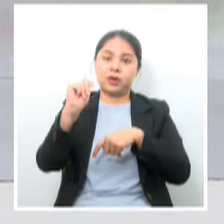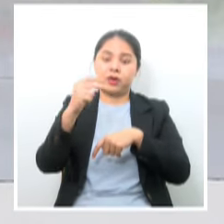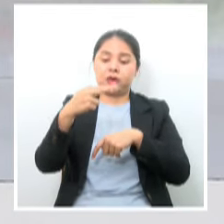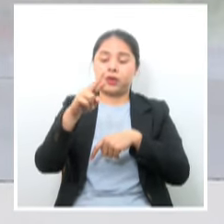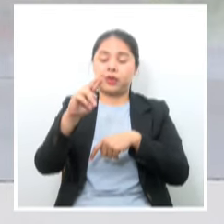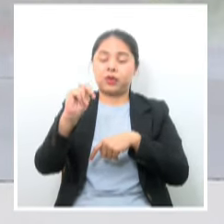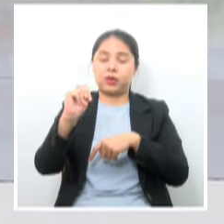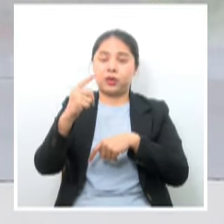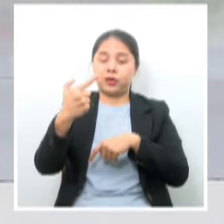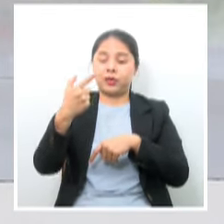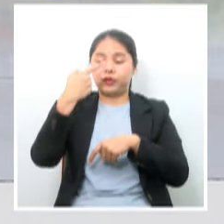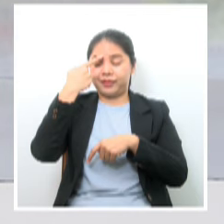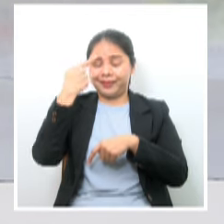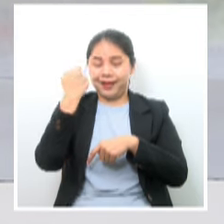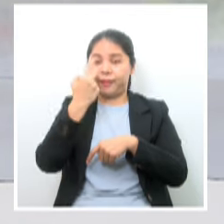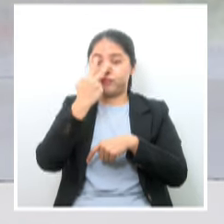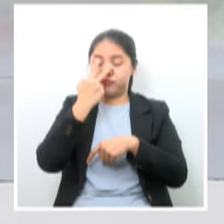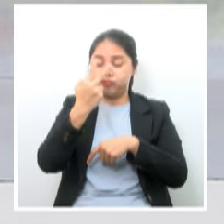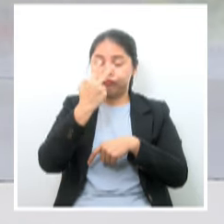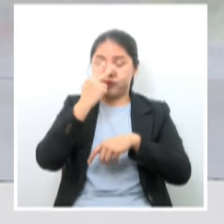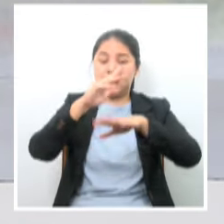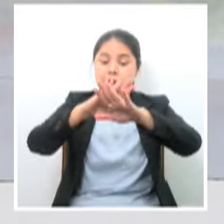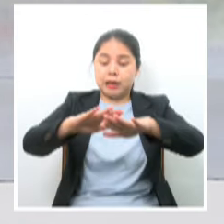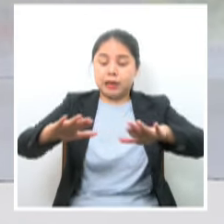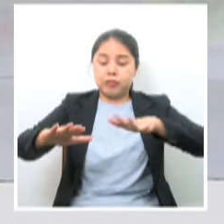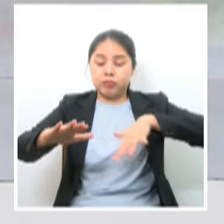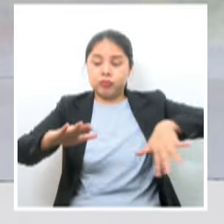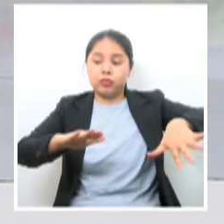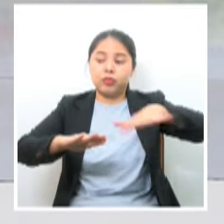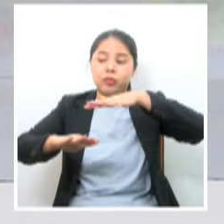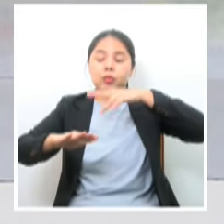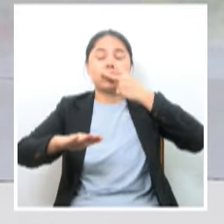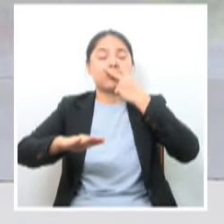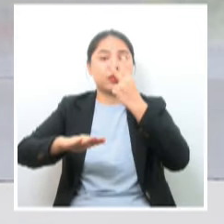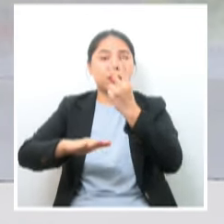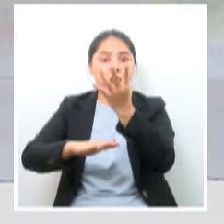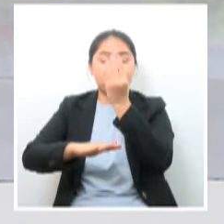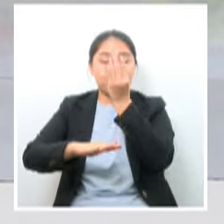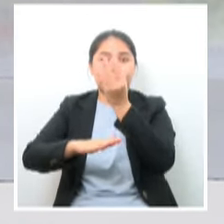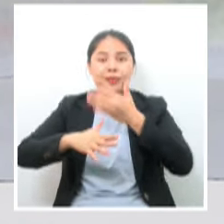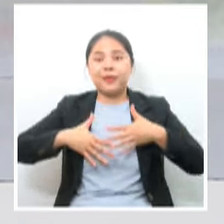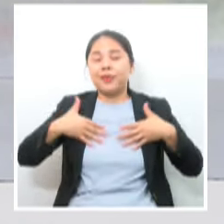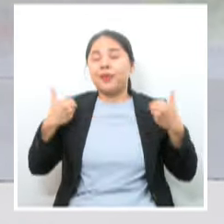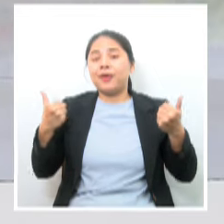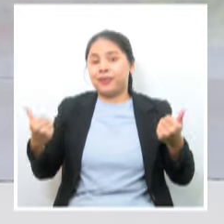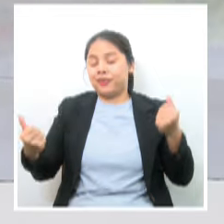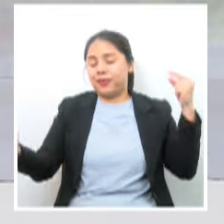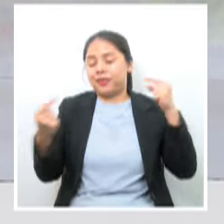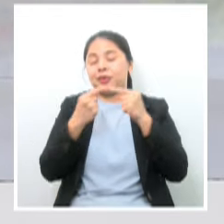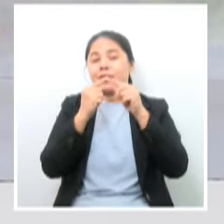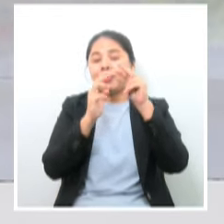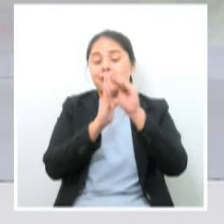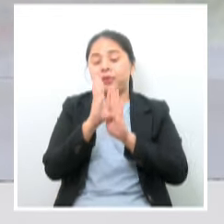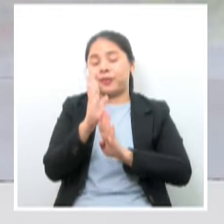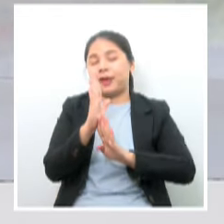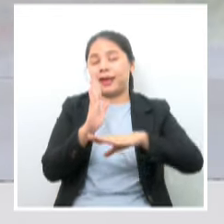านมาให้ความรู้กับนักเรียนเด็กๆได้เรียนรู้ผ่านกิจกรรมมีความสุขตามนโยบายเรียนดีมีความสุ